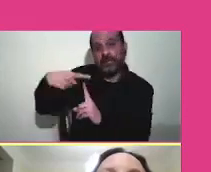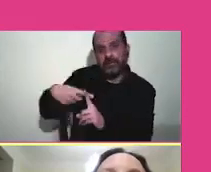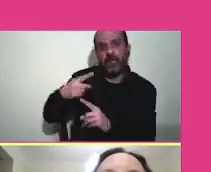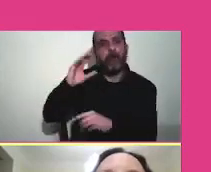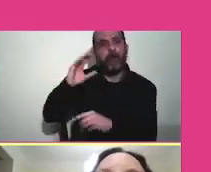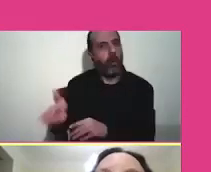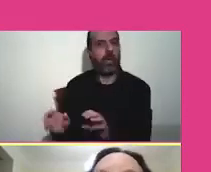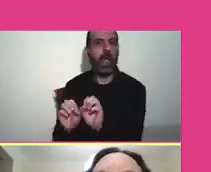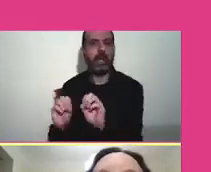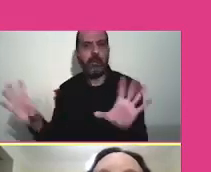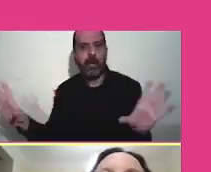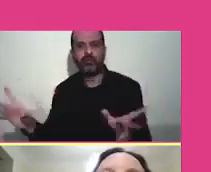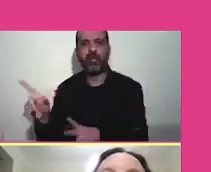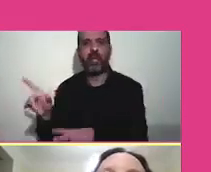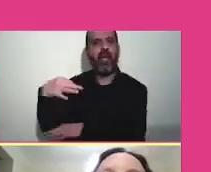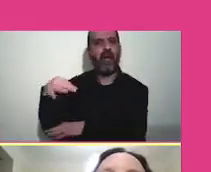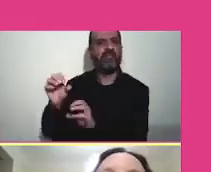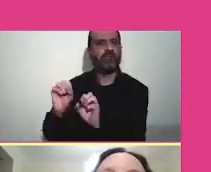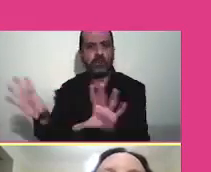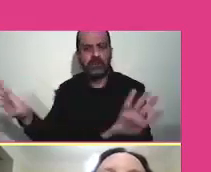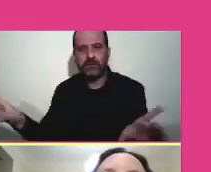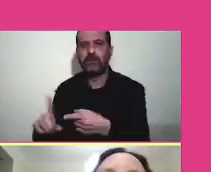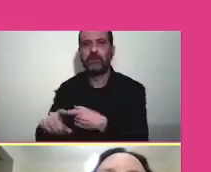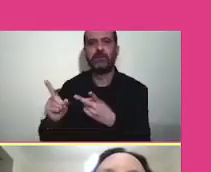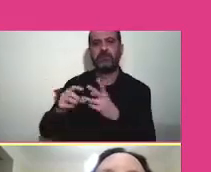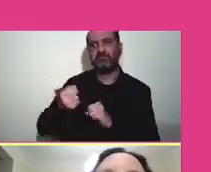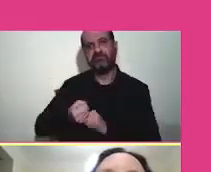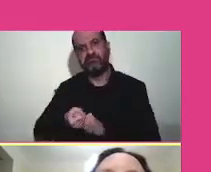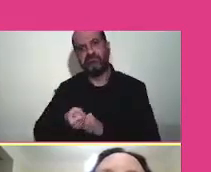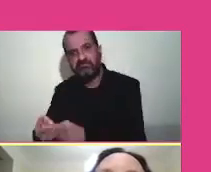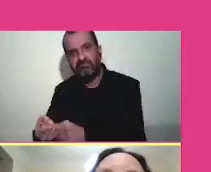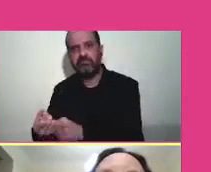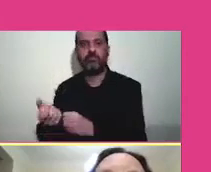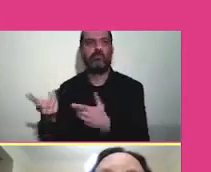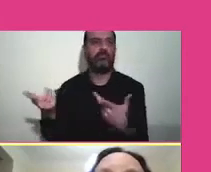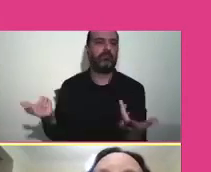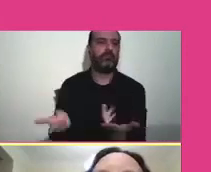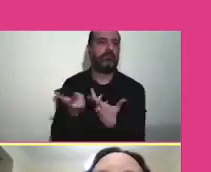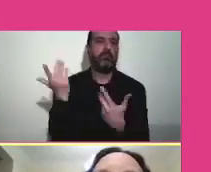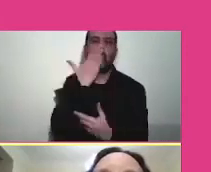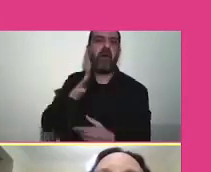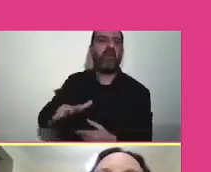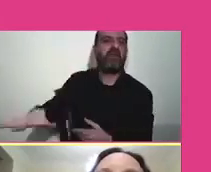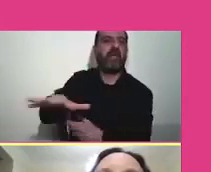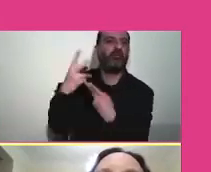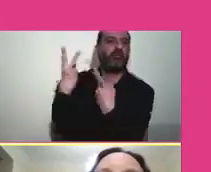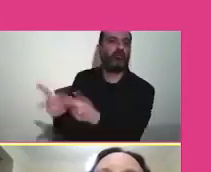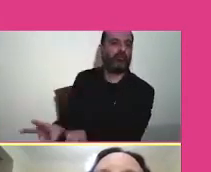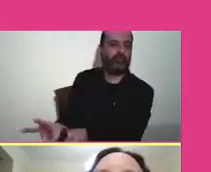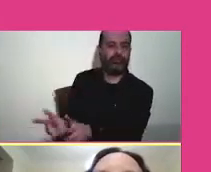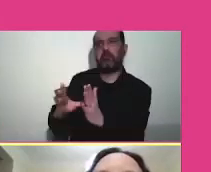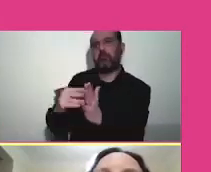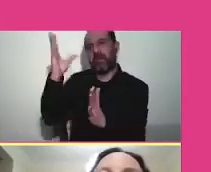και συνηγορίας για μαθητές και μαθήτριες,